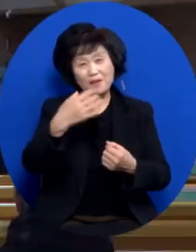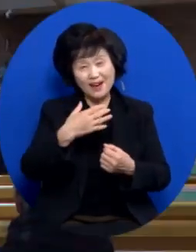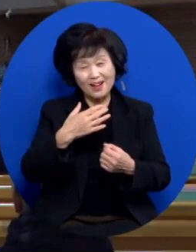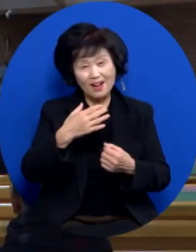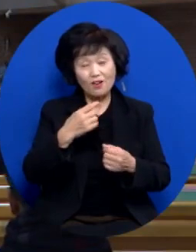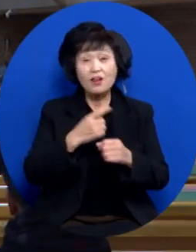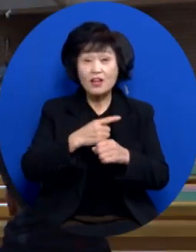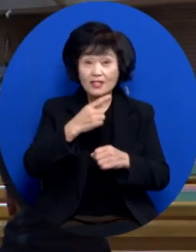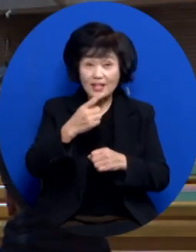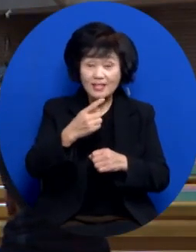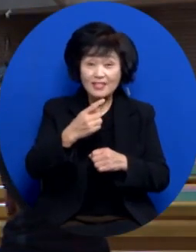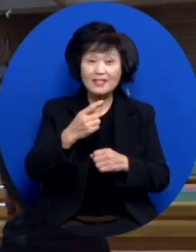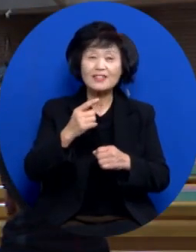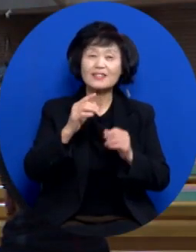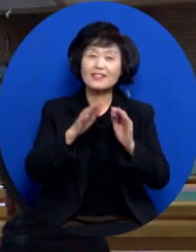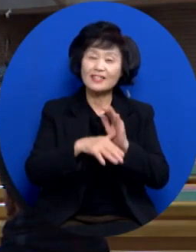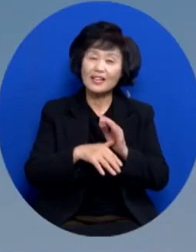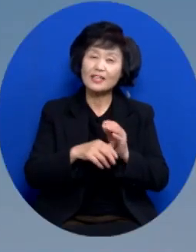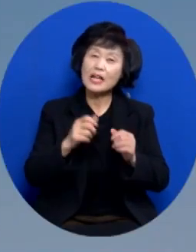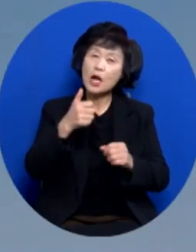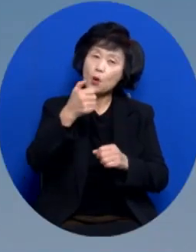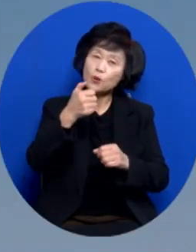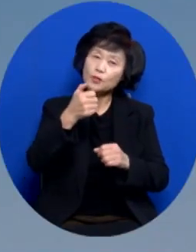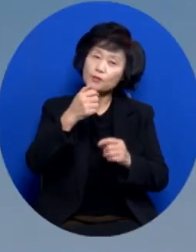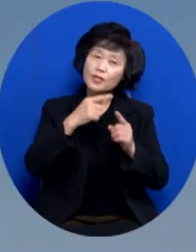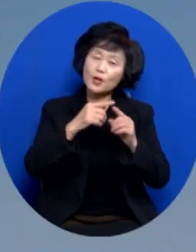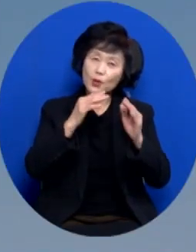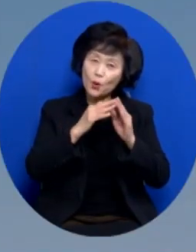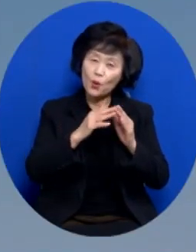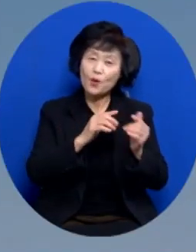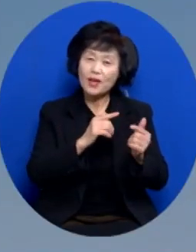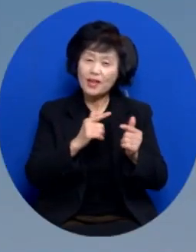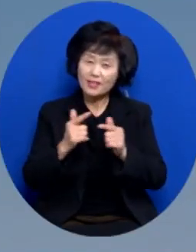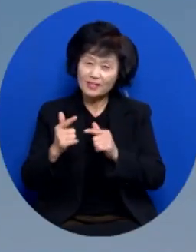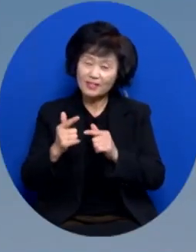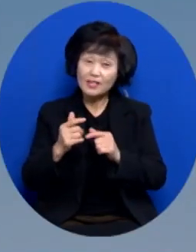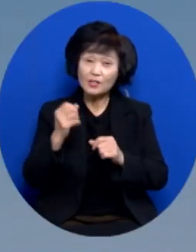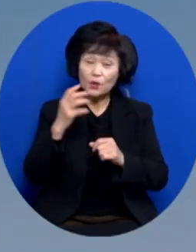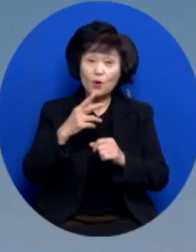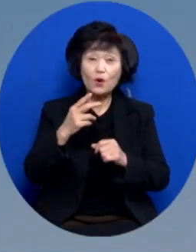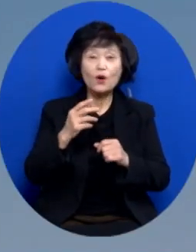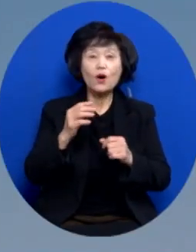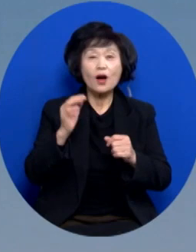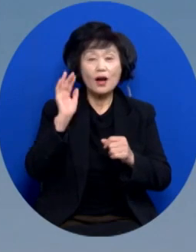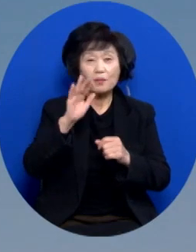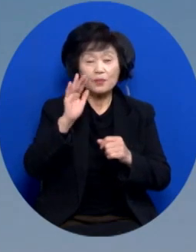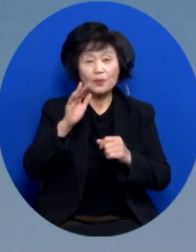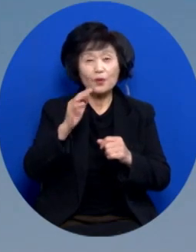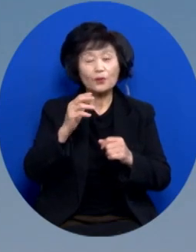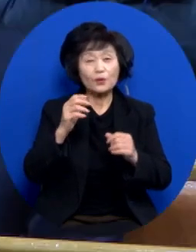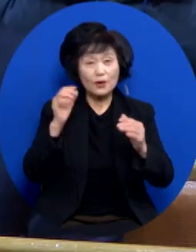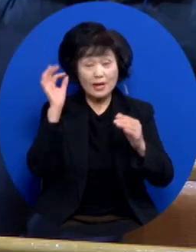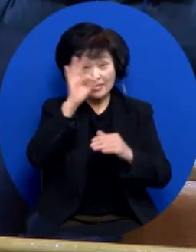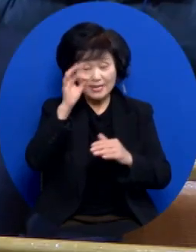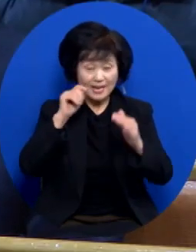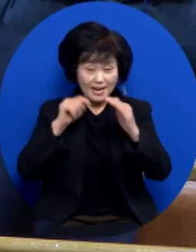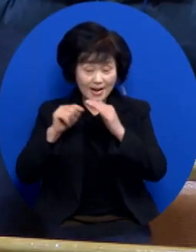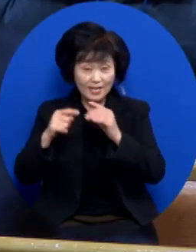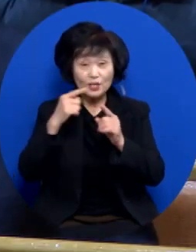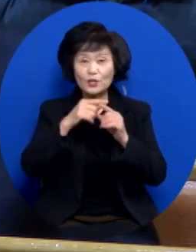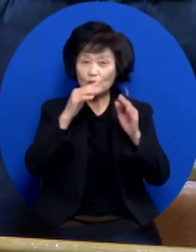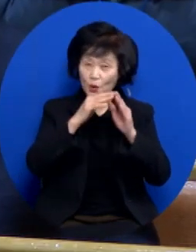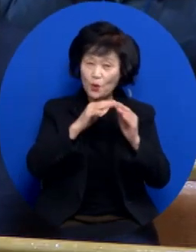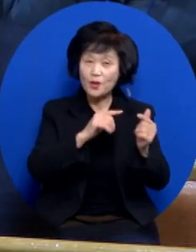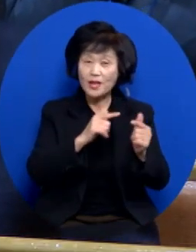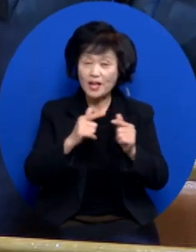할 2024년도에 할 50개 교회가 꽉 찼고 지금은 2024년도에 찾아갈 교회를 지금